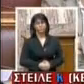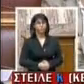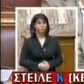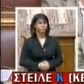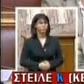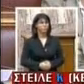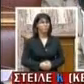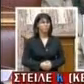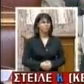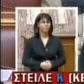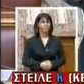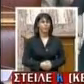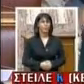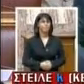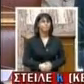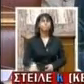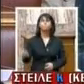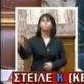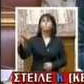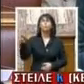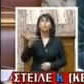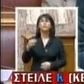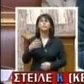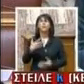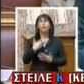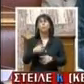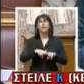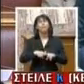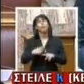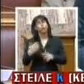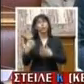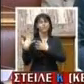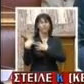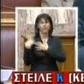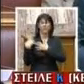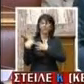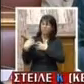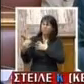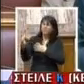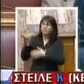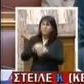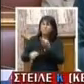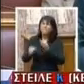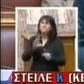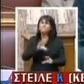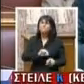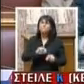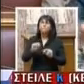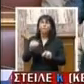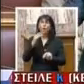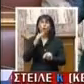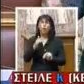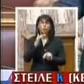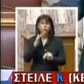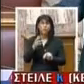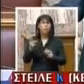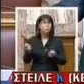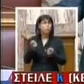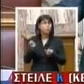Έχετε καταλάβει, λέτε για πατριωτική ευθύνη. Χρησιμοποιείτε την ίδια γλώσσα που